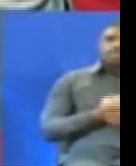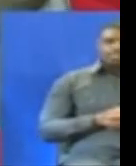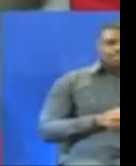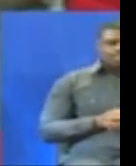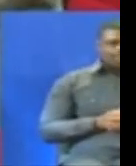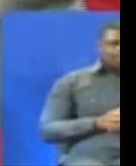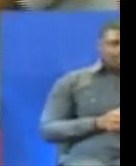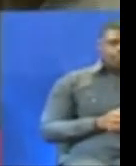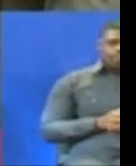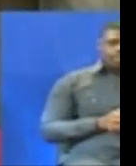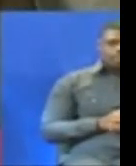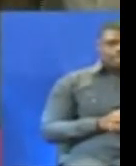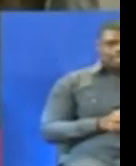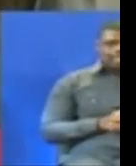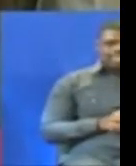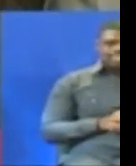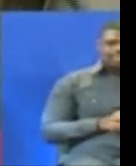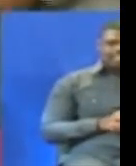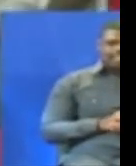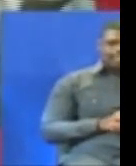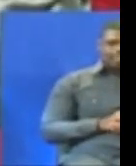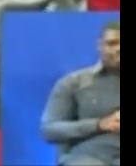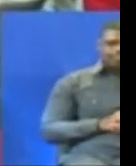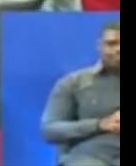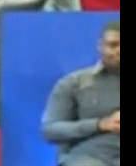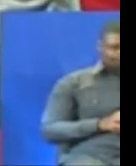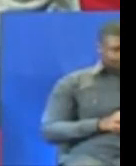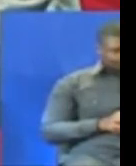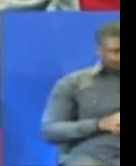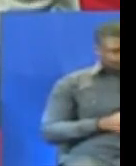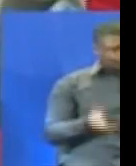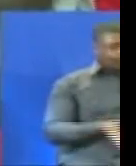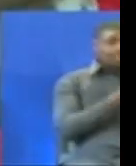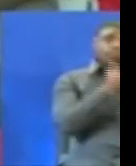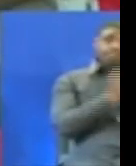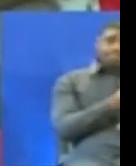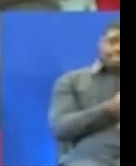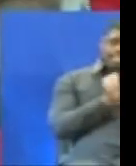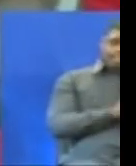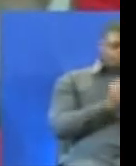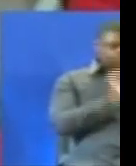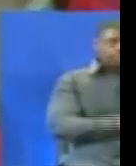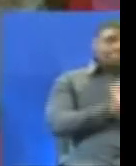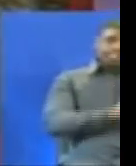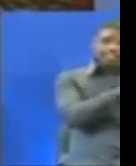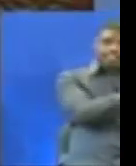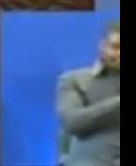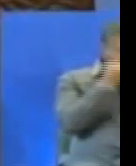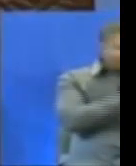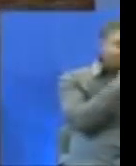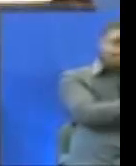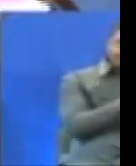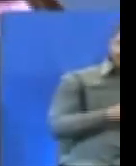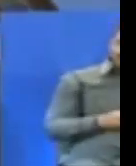Spika, kuna jambo hapa naomba nilichangie kwa kusisitiza. Sera yetu ya